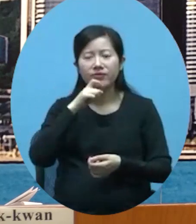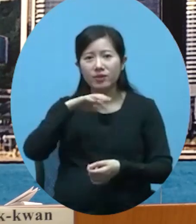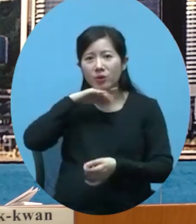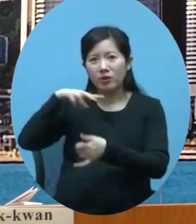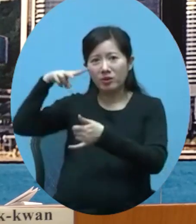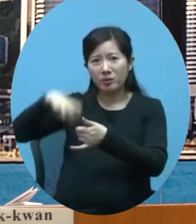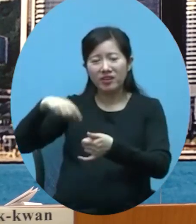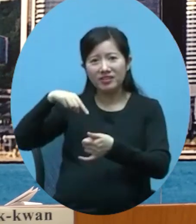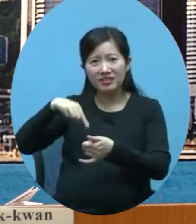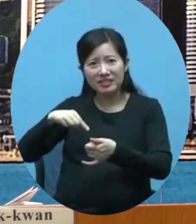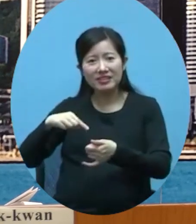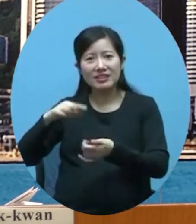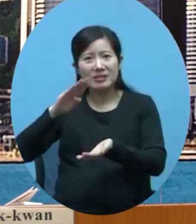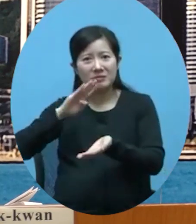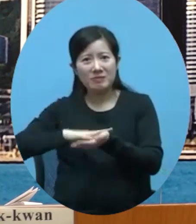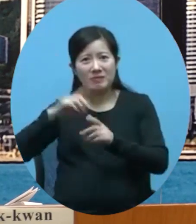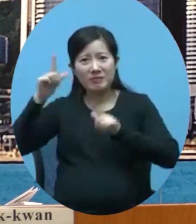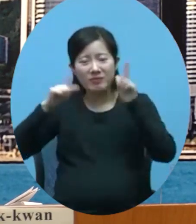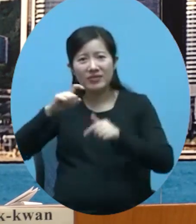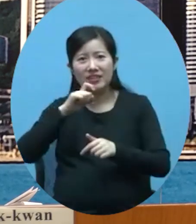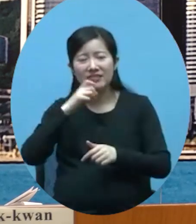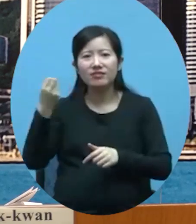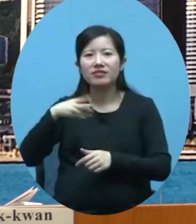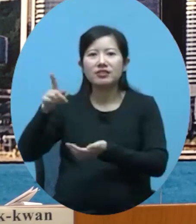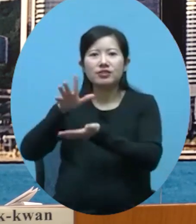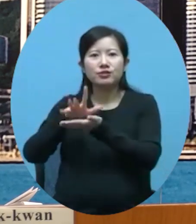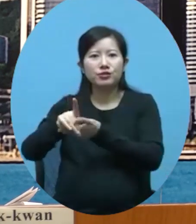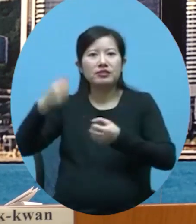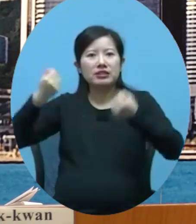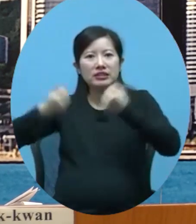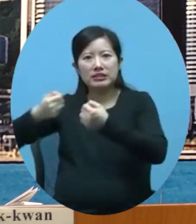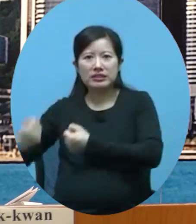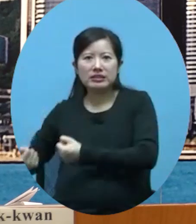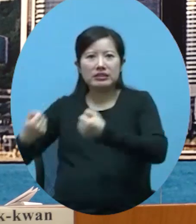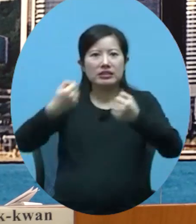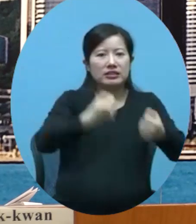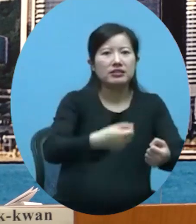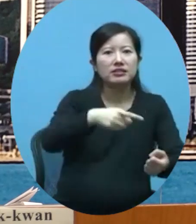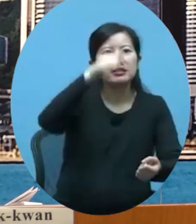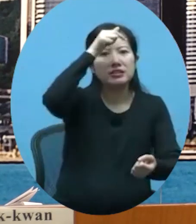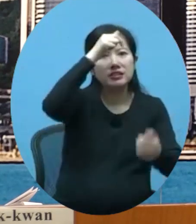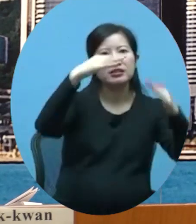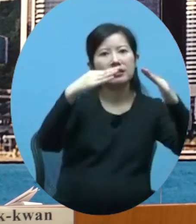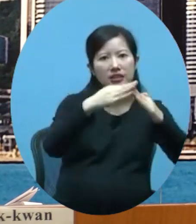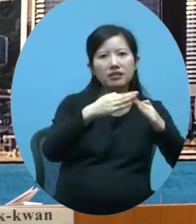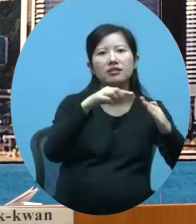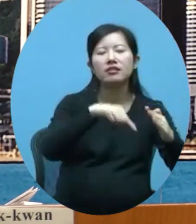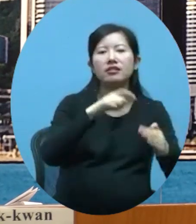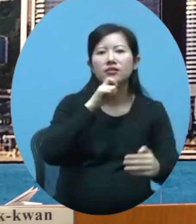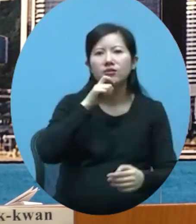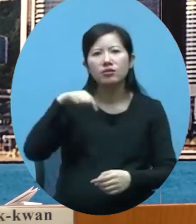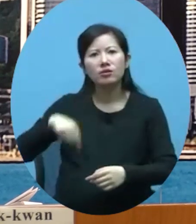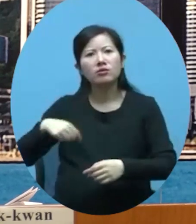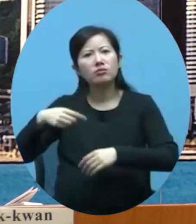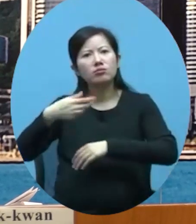何的發現立刻又會有專車送去醫院所以我相信這個也是非常好的安全的措